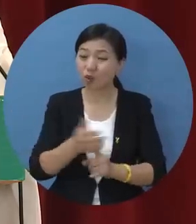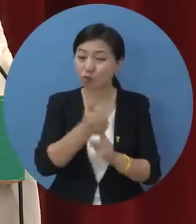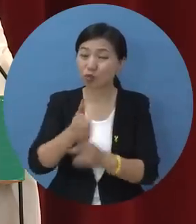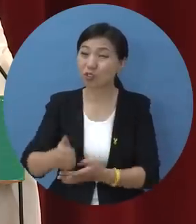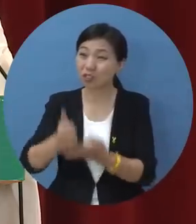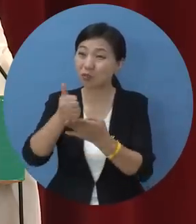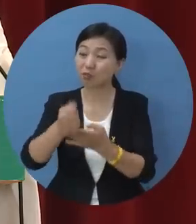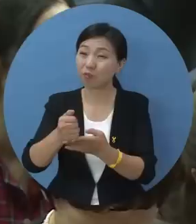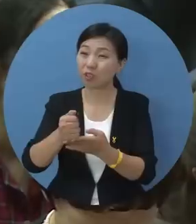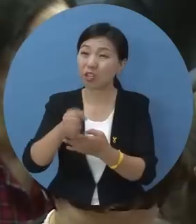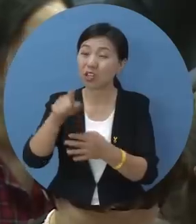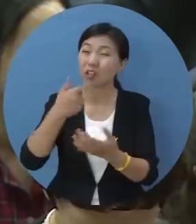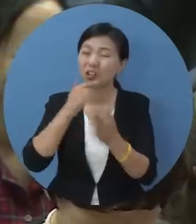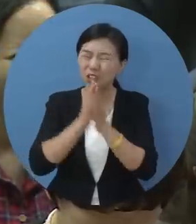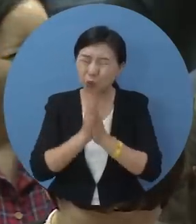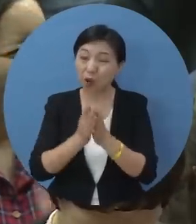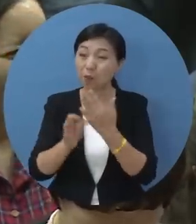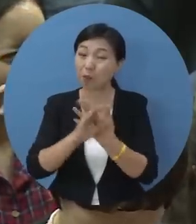하실 분이에요.